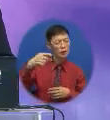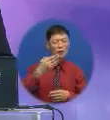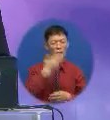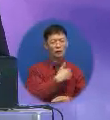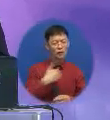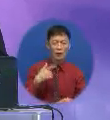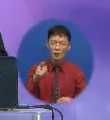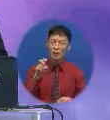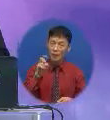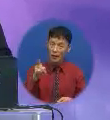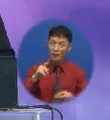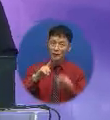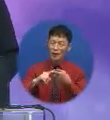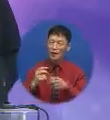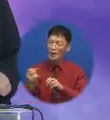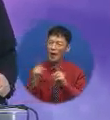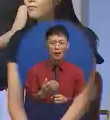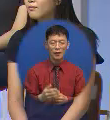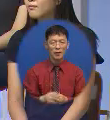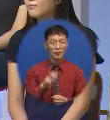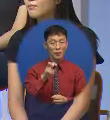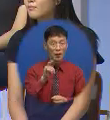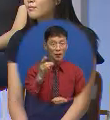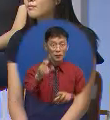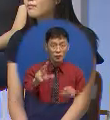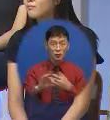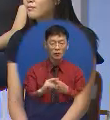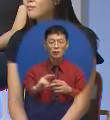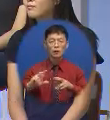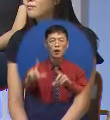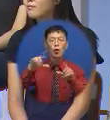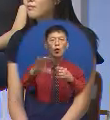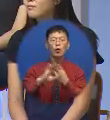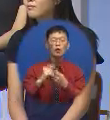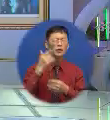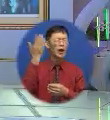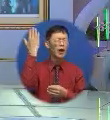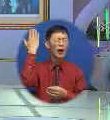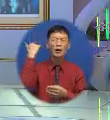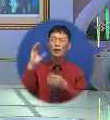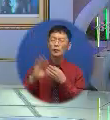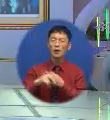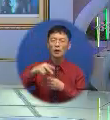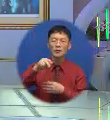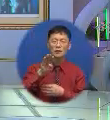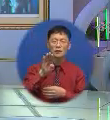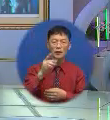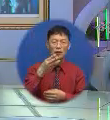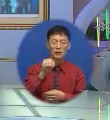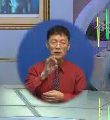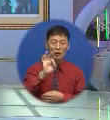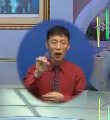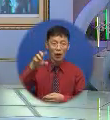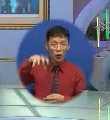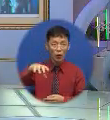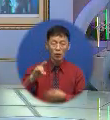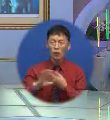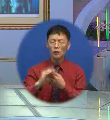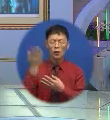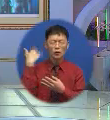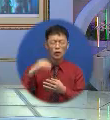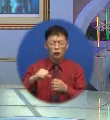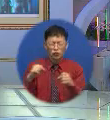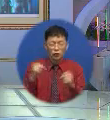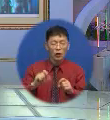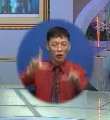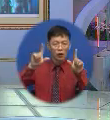같다. 그래서 그럼 매머드를 한번 살려내보자. 매머드가 지금 여기 살고 있는 데가 어디냐면 옛날에 살았던 데가 시베리아인데 이 시베리아는 굉장히